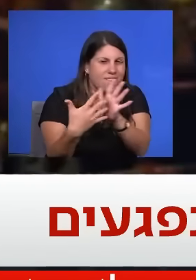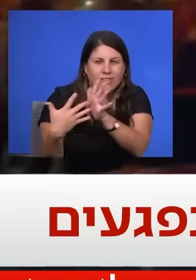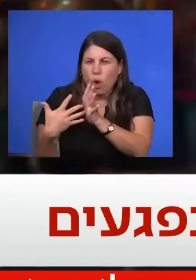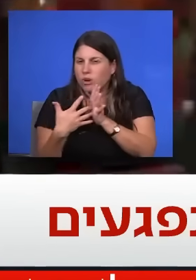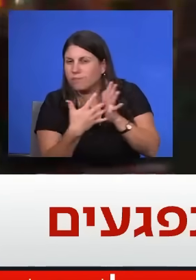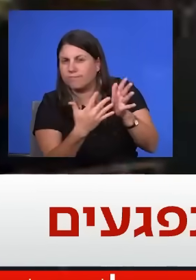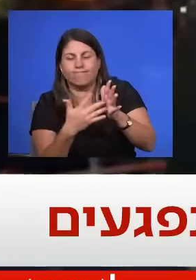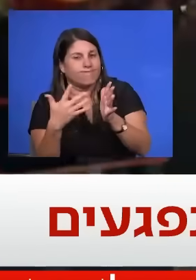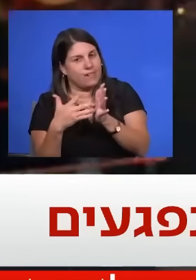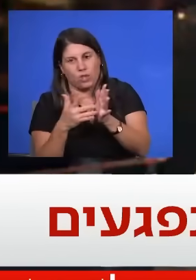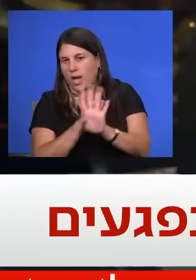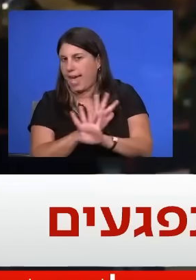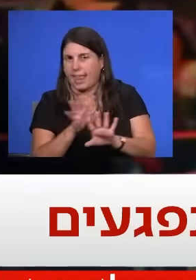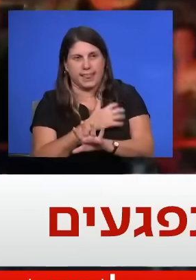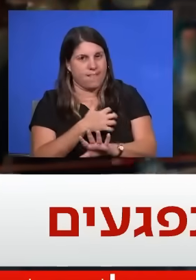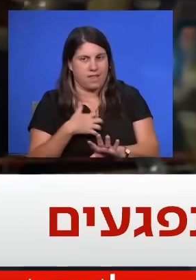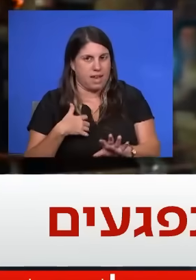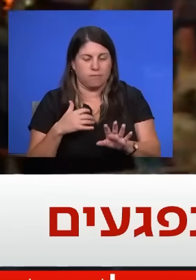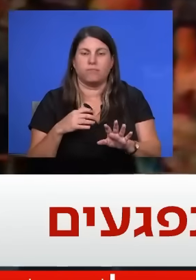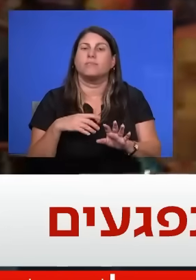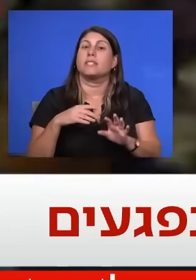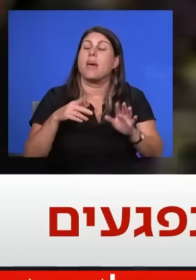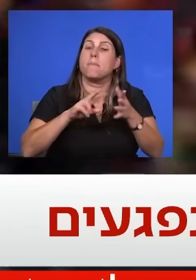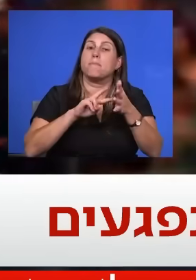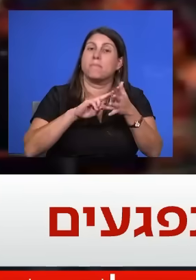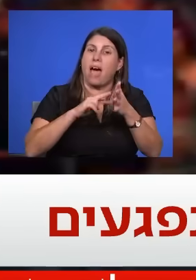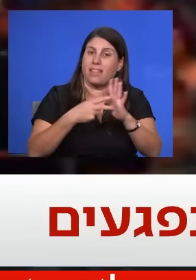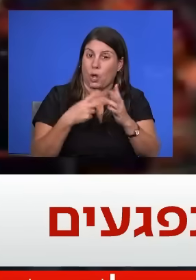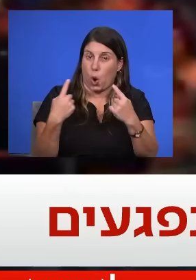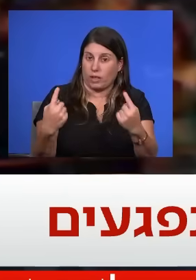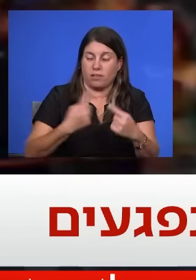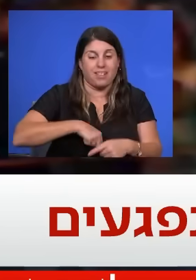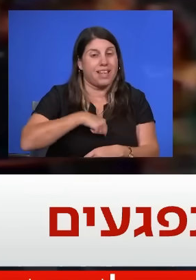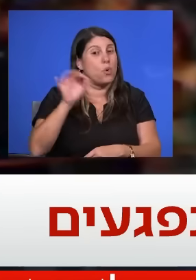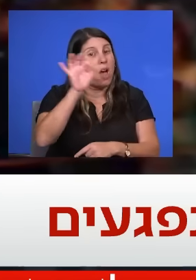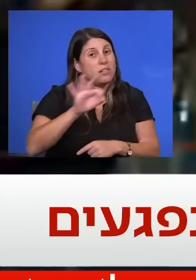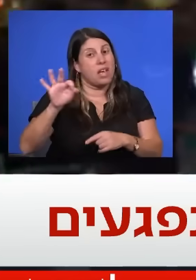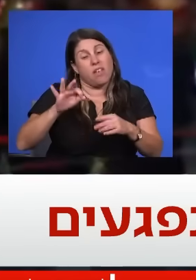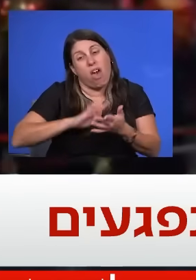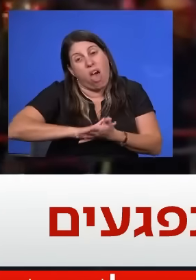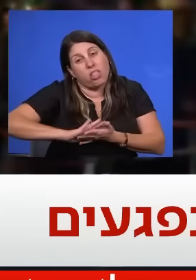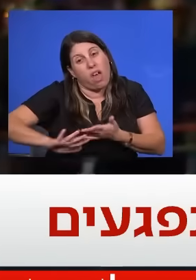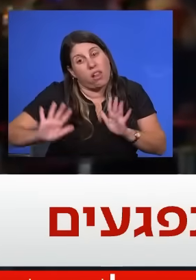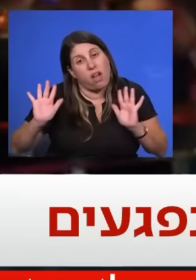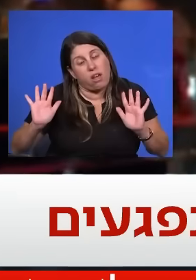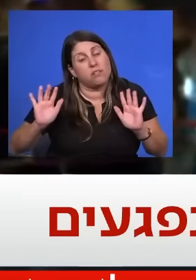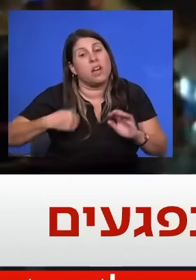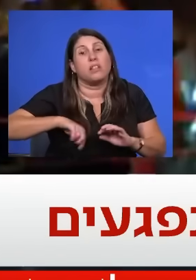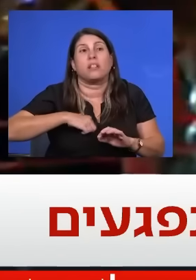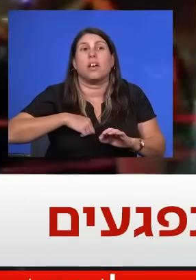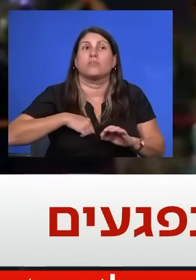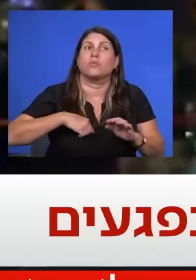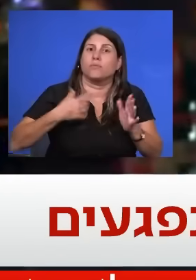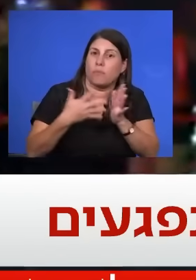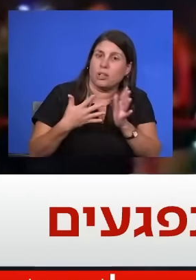עוד נפגעים בדירות עצמם. אנחנו עדיין בשלבים הראשונים של האירוע, אנחנו מכילים אותו. כרגע אנחנו